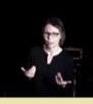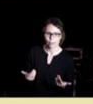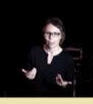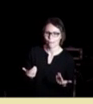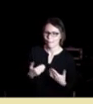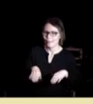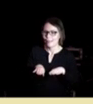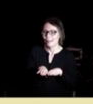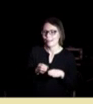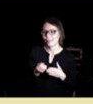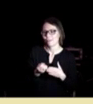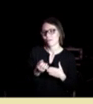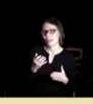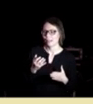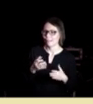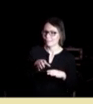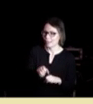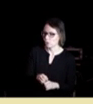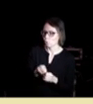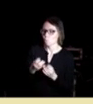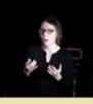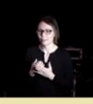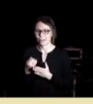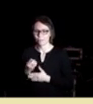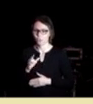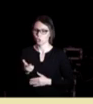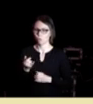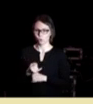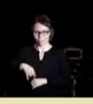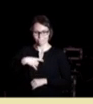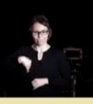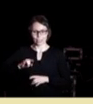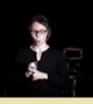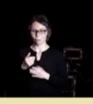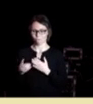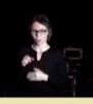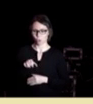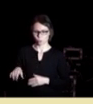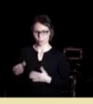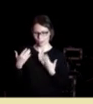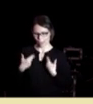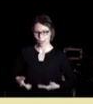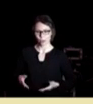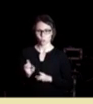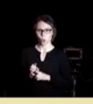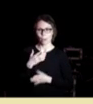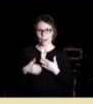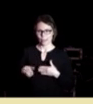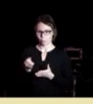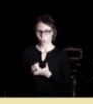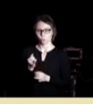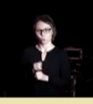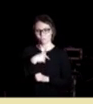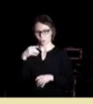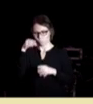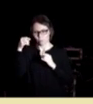en likeverdig tilgang, og i mange tilfeller så skyldes det hvordan vi som fagpersoner og helsepersonell ser